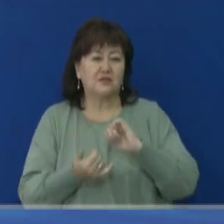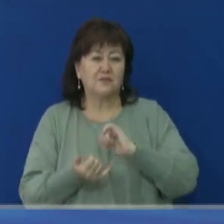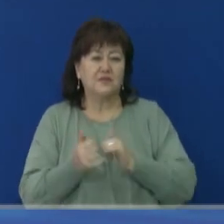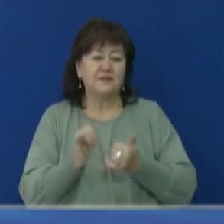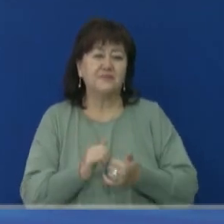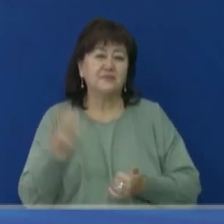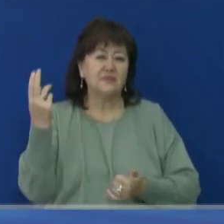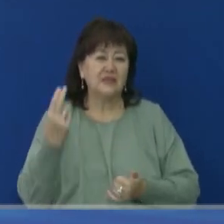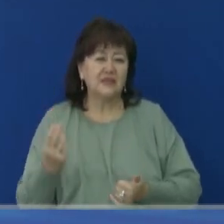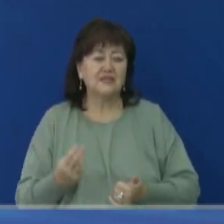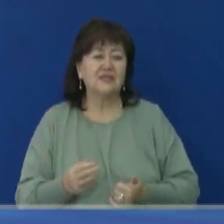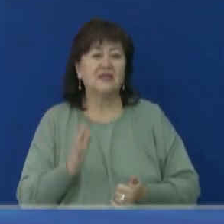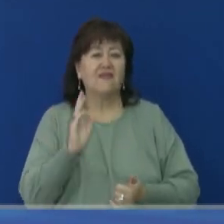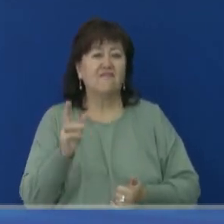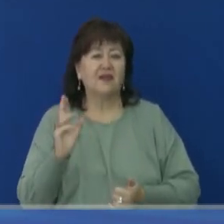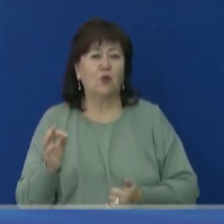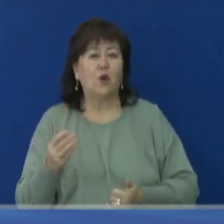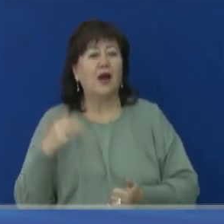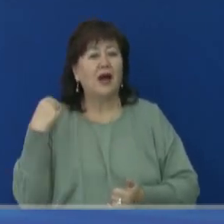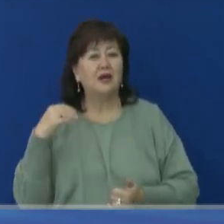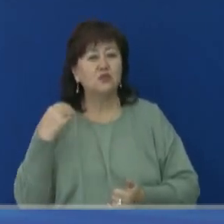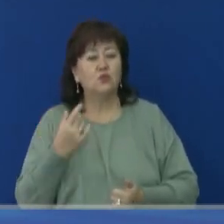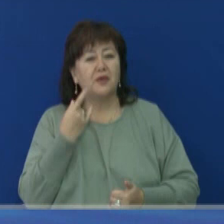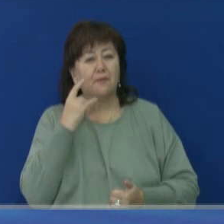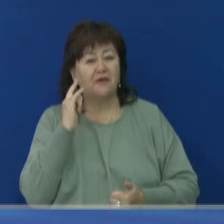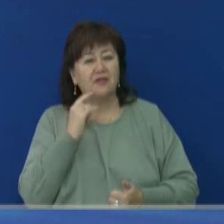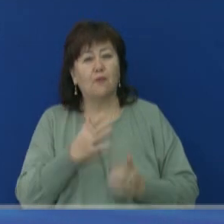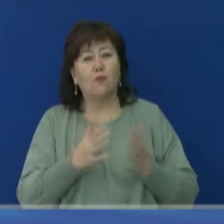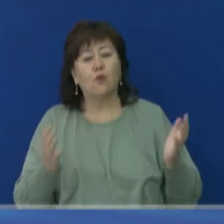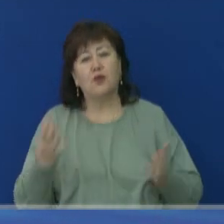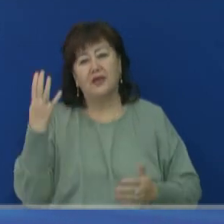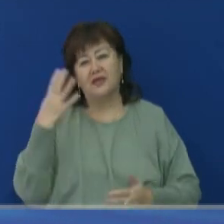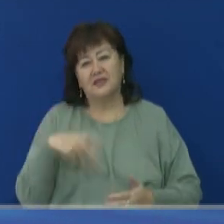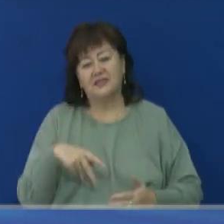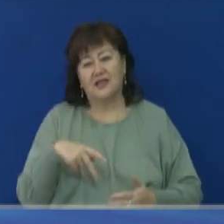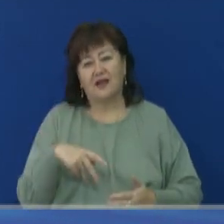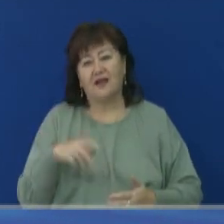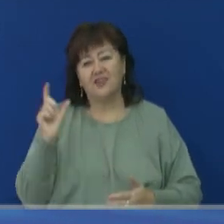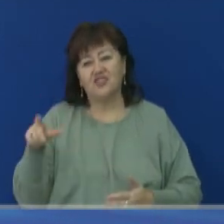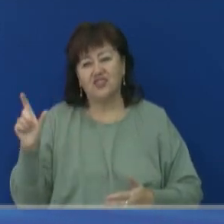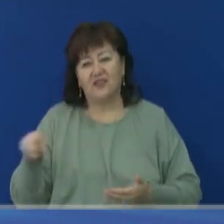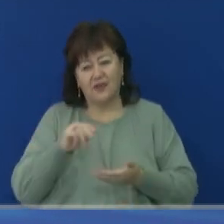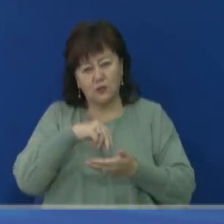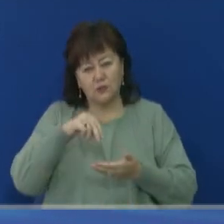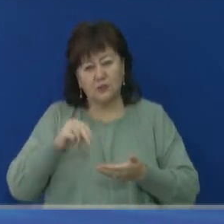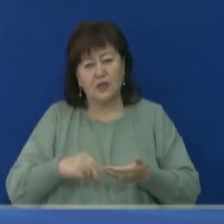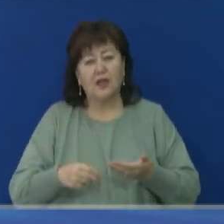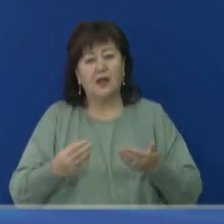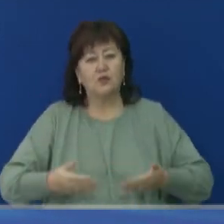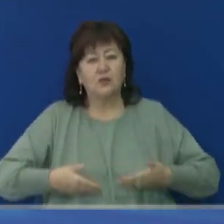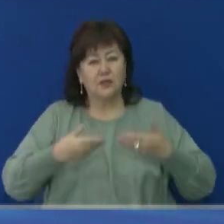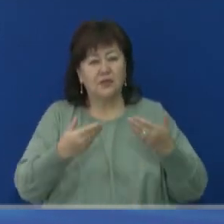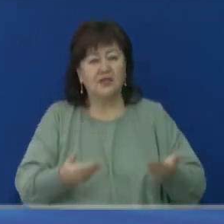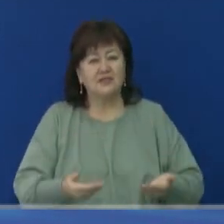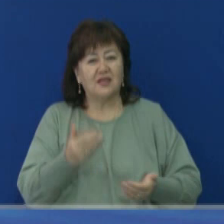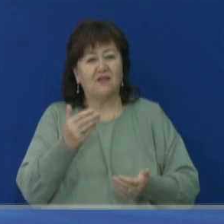қаласы мен Абай, Шығыс Қазақстан, Ақтөбе, Павлодар облыстарынан 40-қа жуық жас қаламгер қатысып, 30-дан астам шығарма ұсынылды.